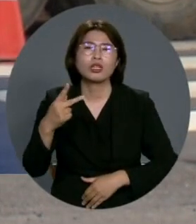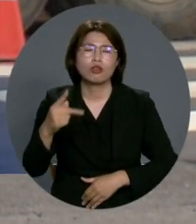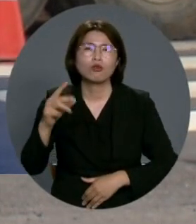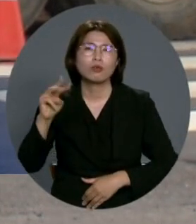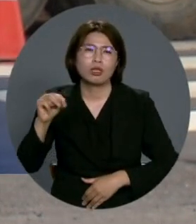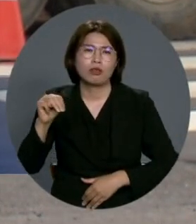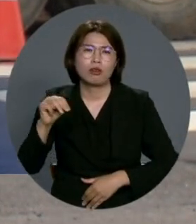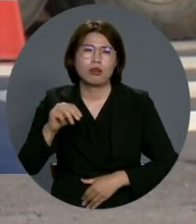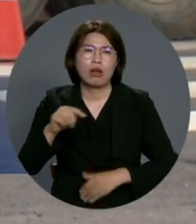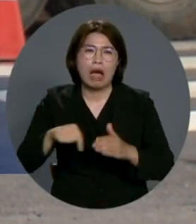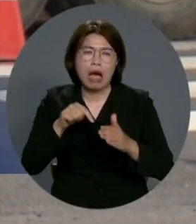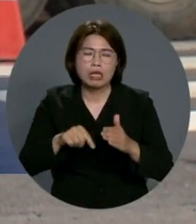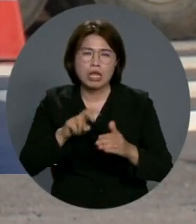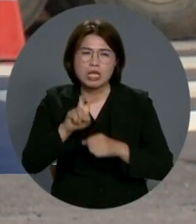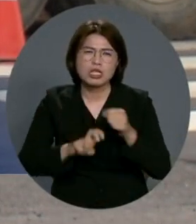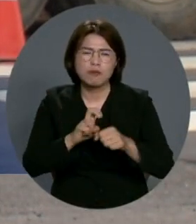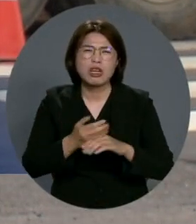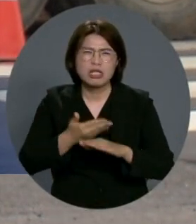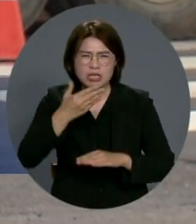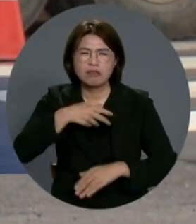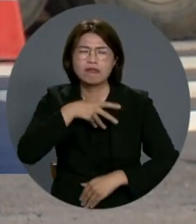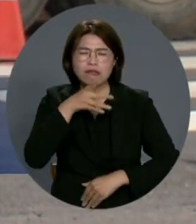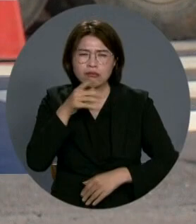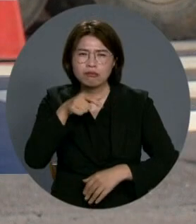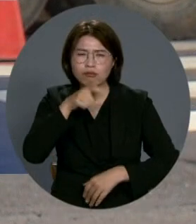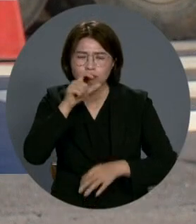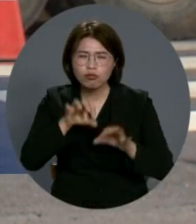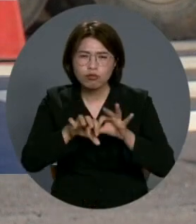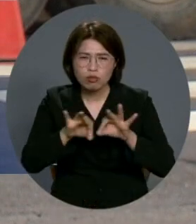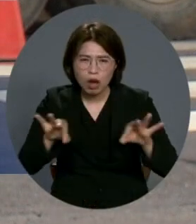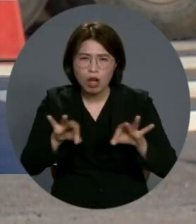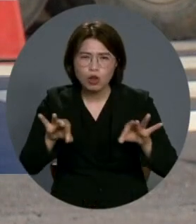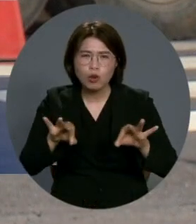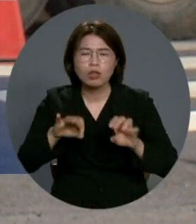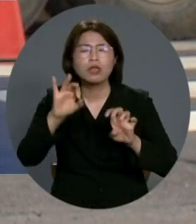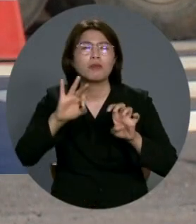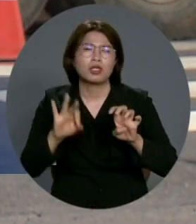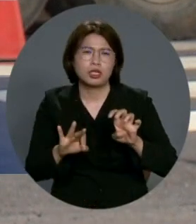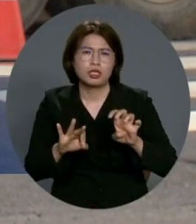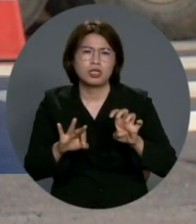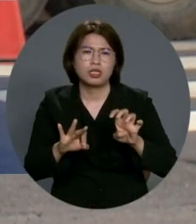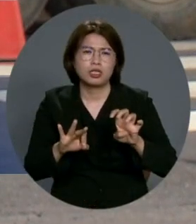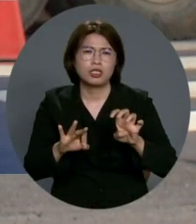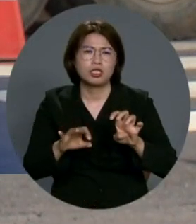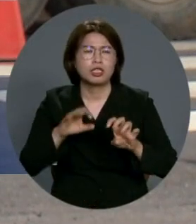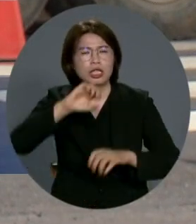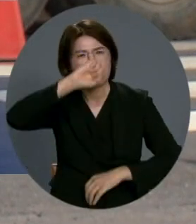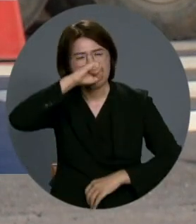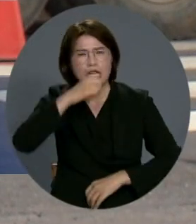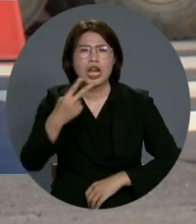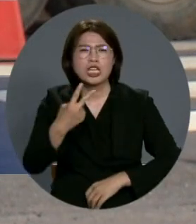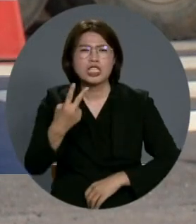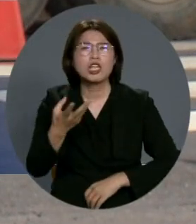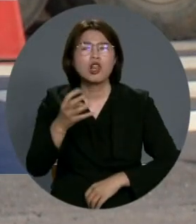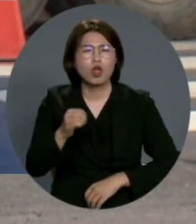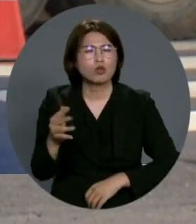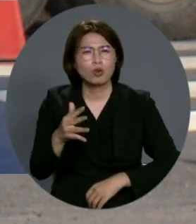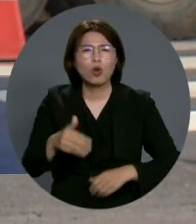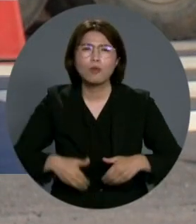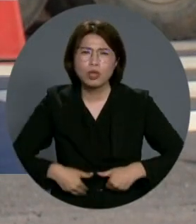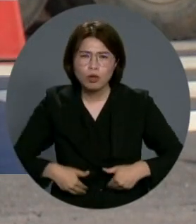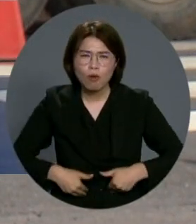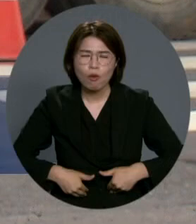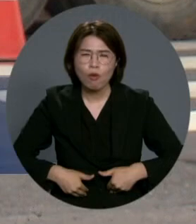중에 20년 이상 경과된 노후 관로가 한 40% 정도 됩니다 그 추정 사업비로 한 2천억 정도가 되는데 공기업